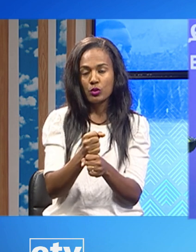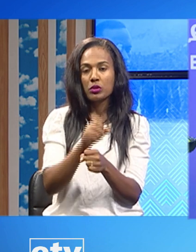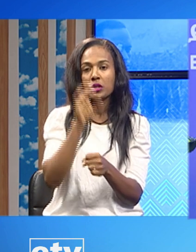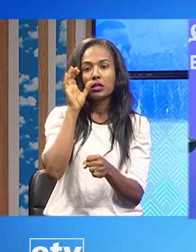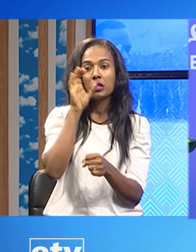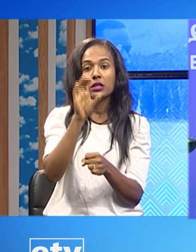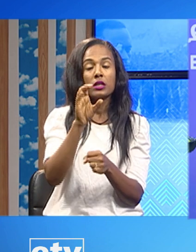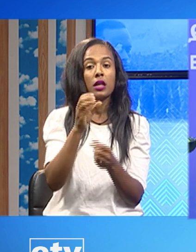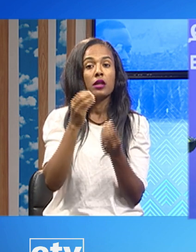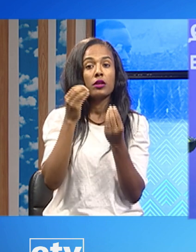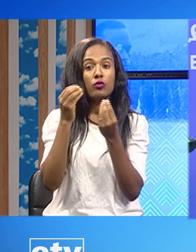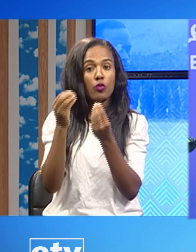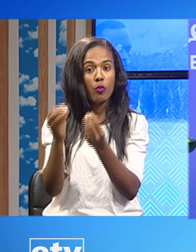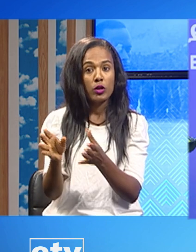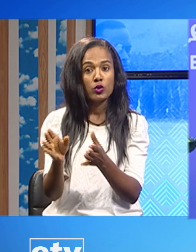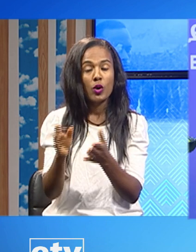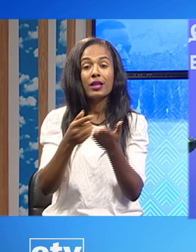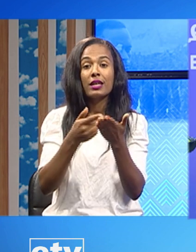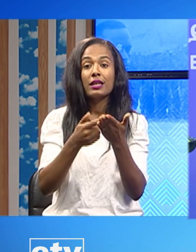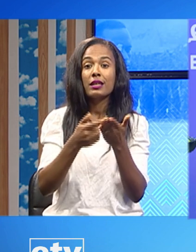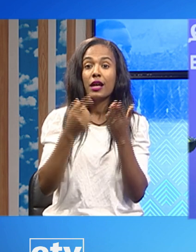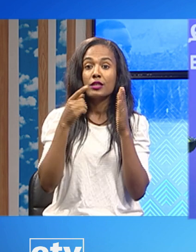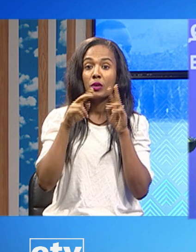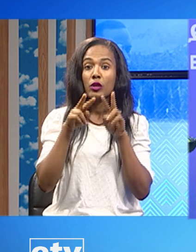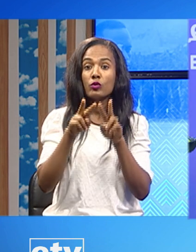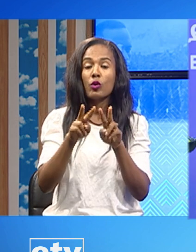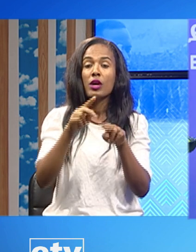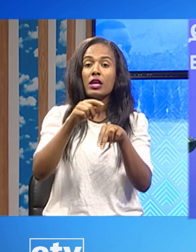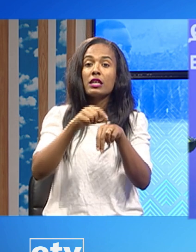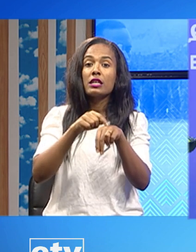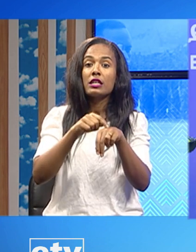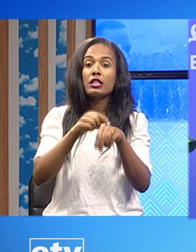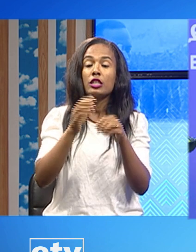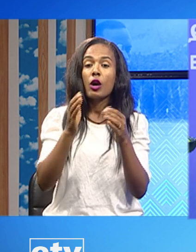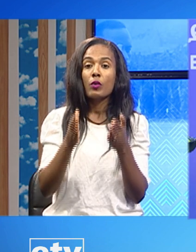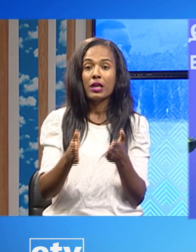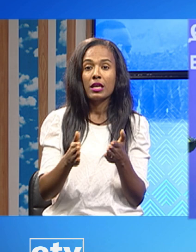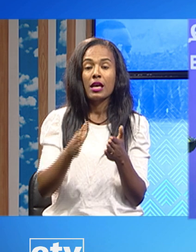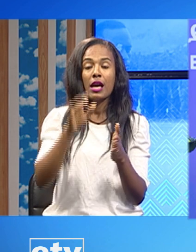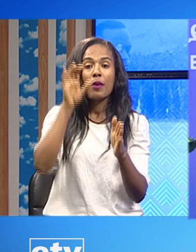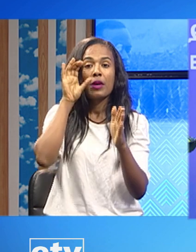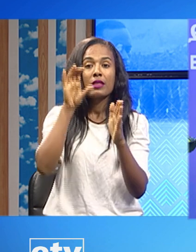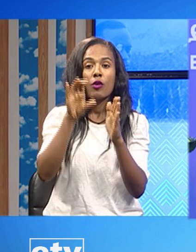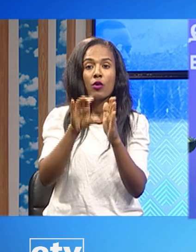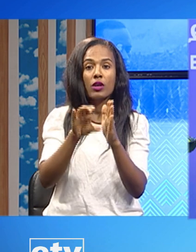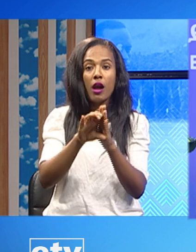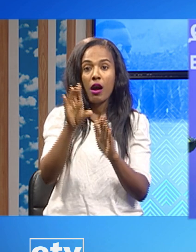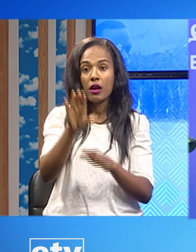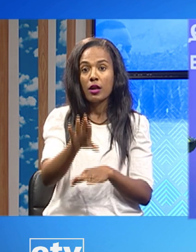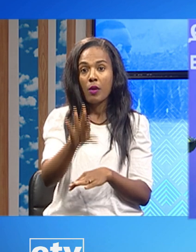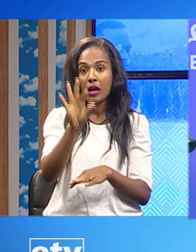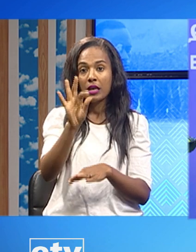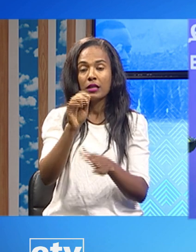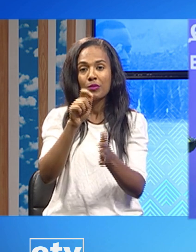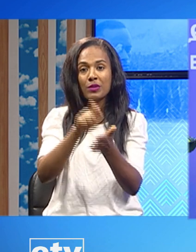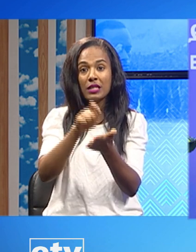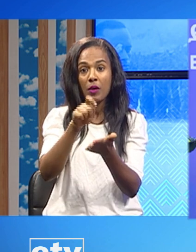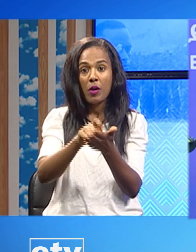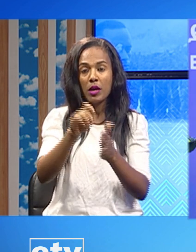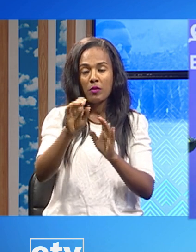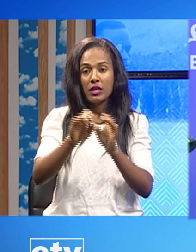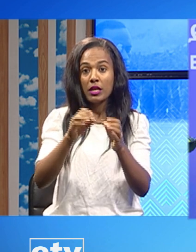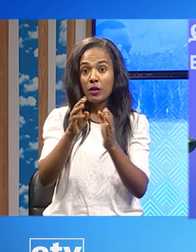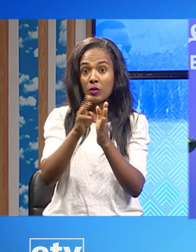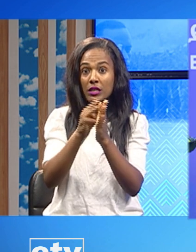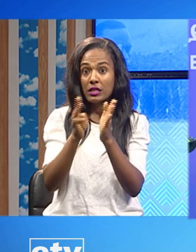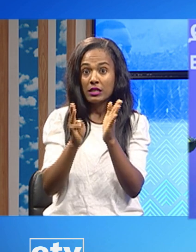ግዴታ ተጥሎባቸዋል። ይህንን አስመልክቶ ጊዜያዊ መታወቂያ ለማግኘት ምዝገባ የሚካሄድበትን